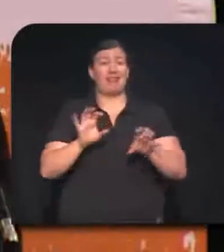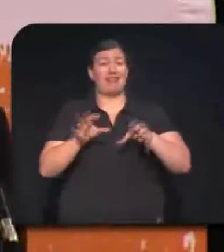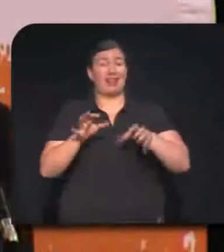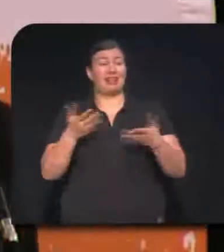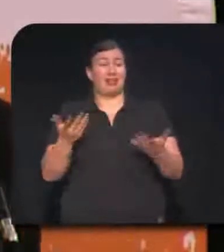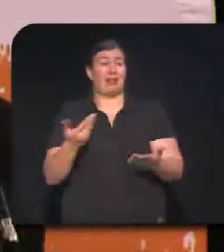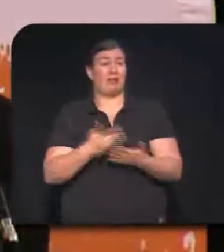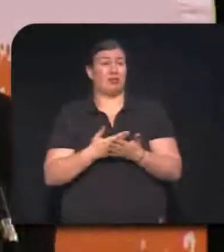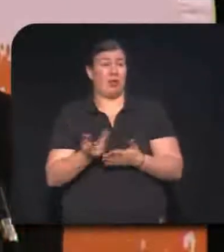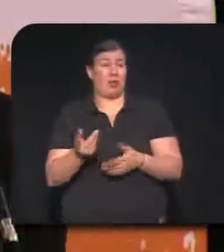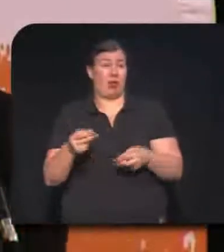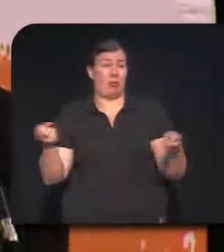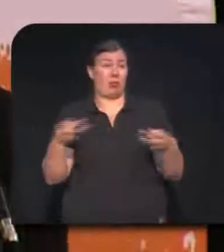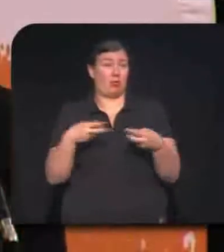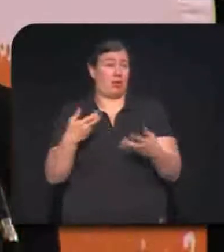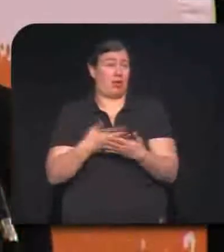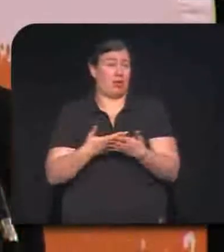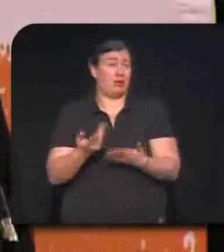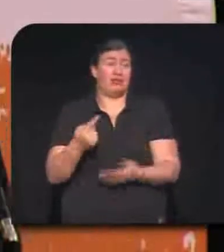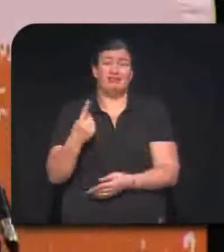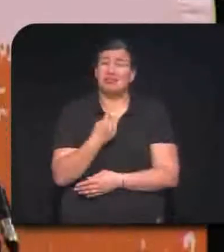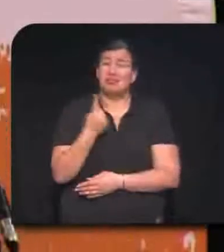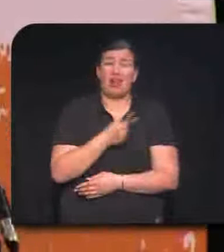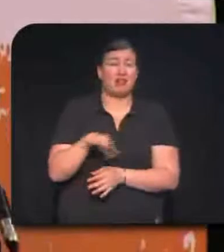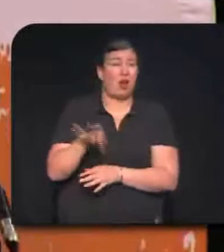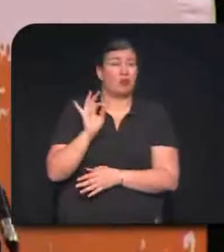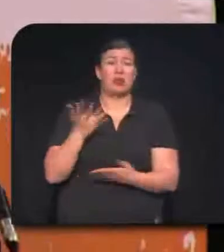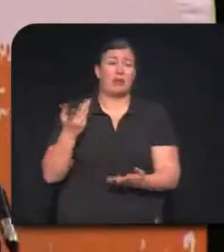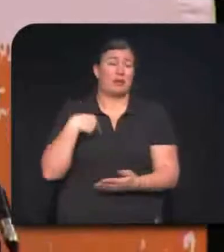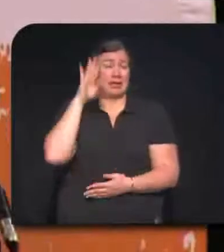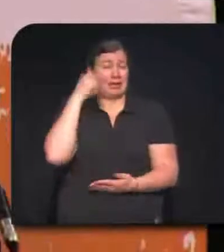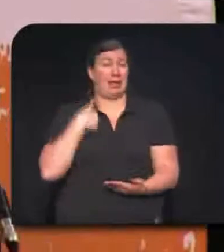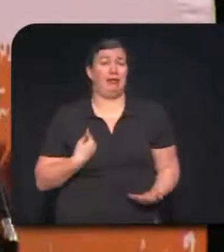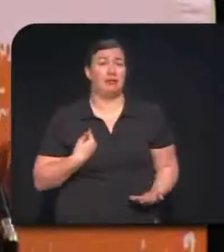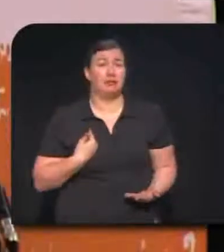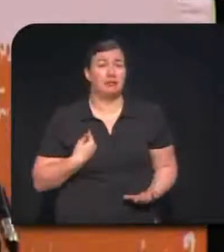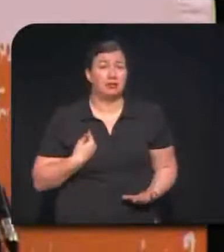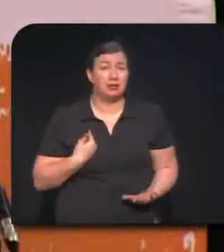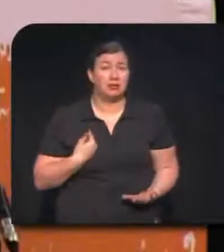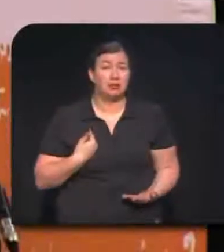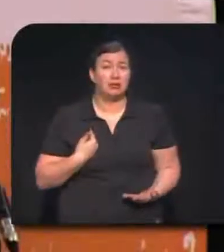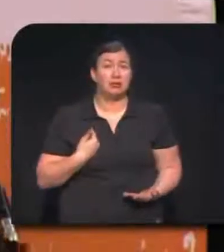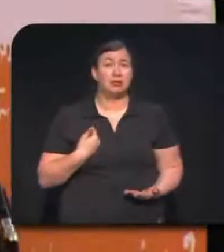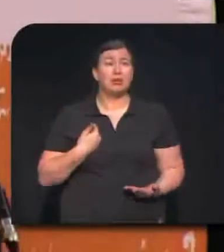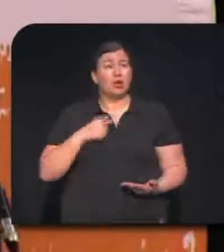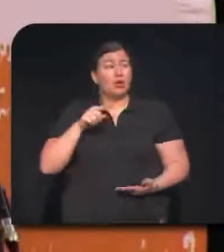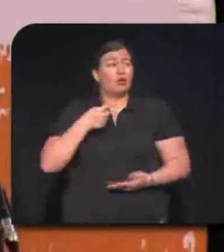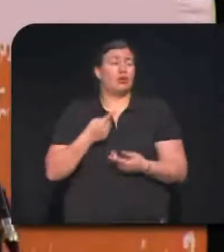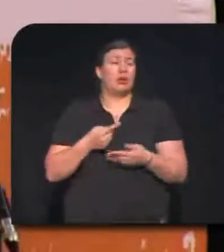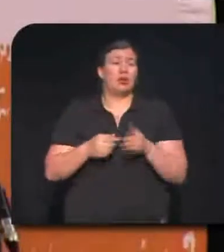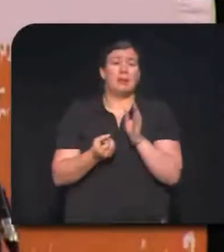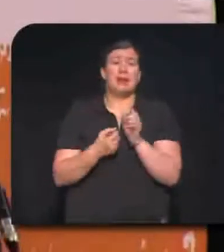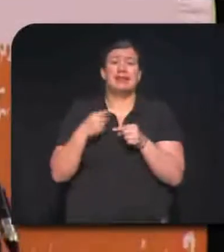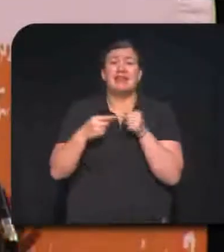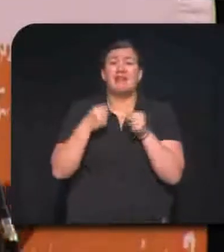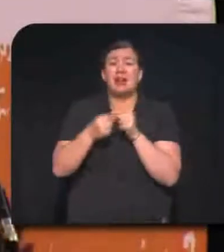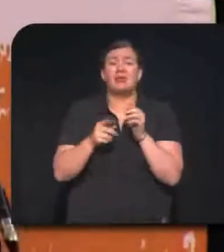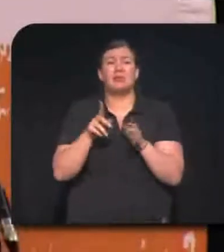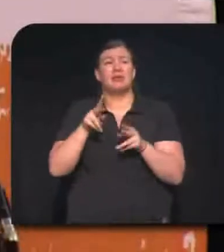das kleine Krokodil ight report in Cent device